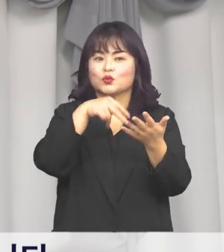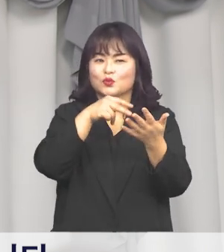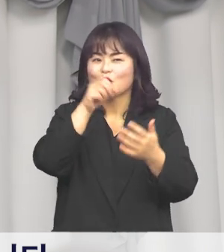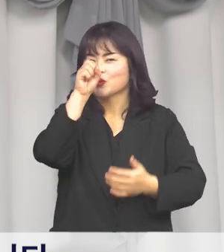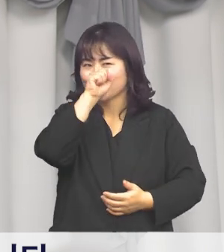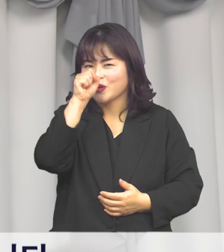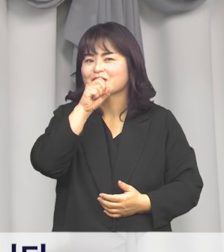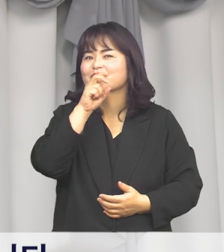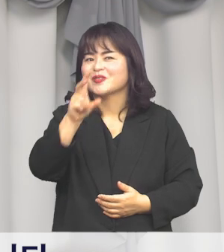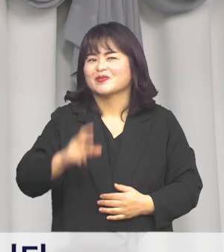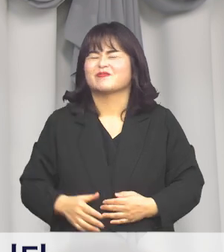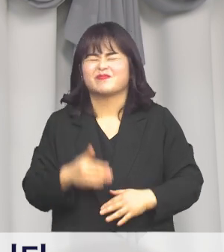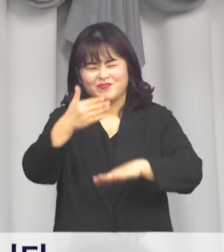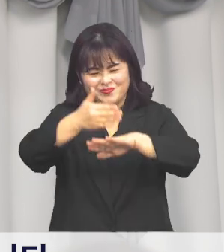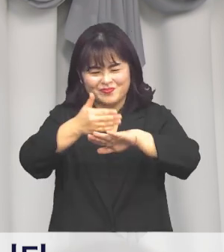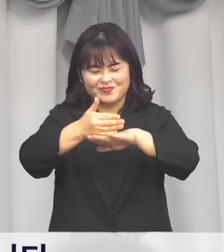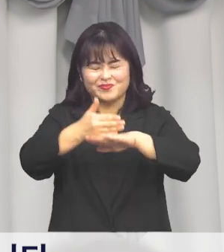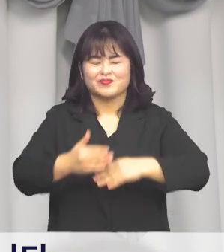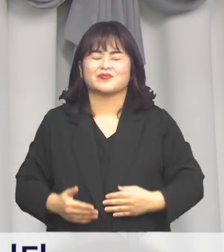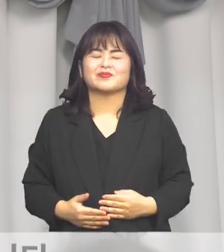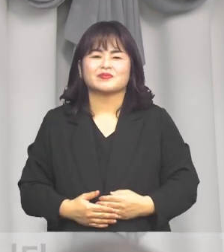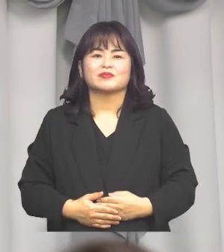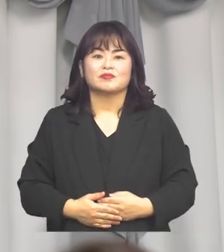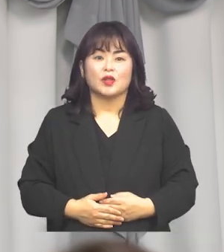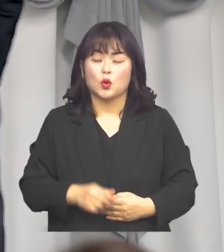독서대의 조아용입니다. 감사합니다.